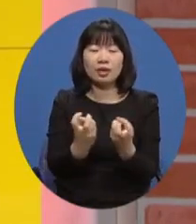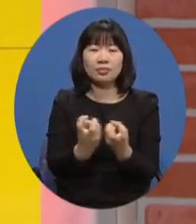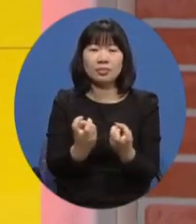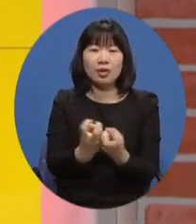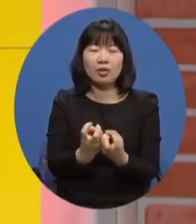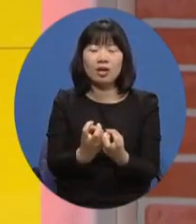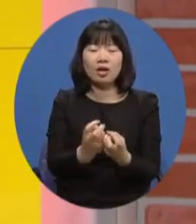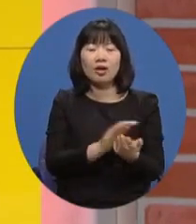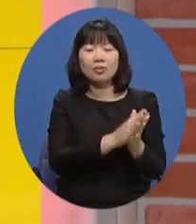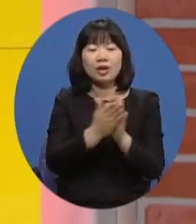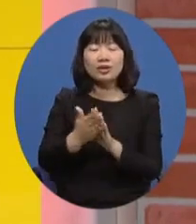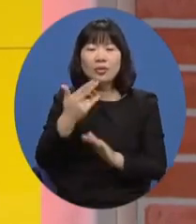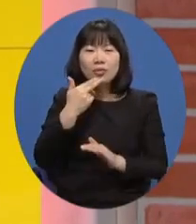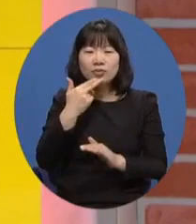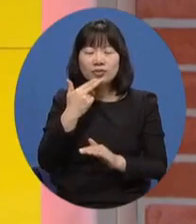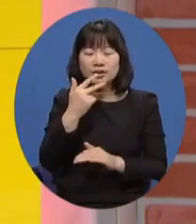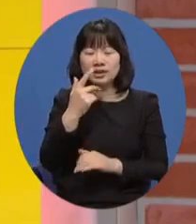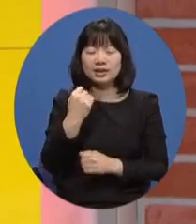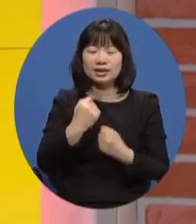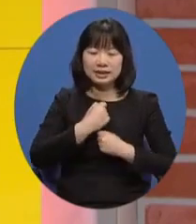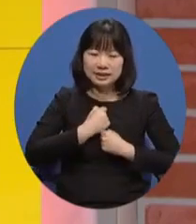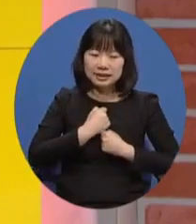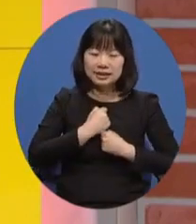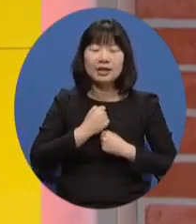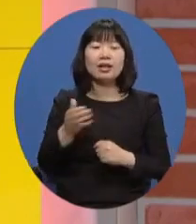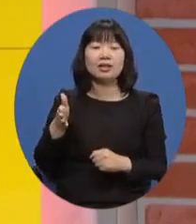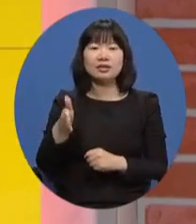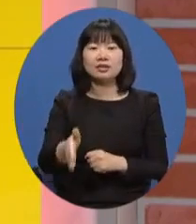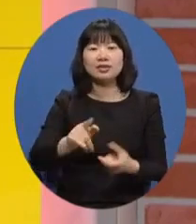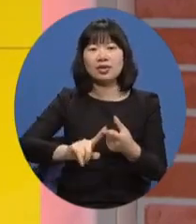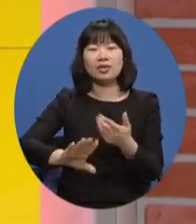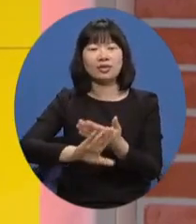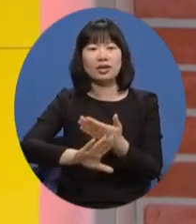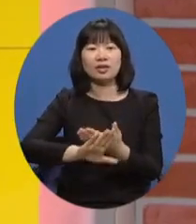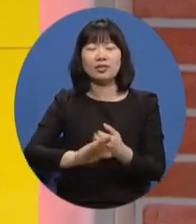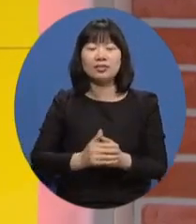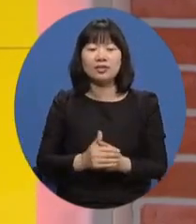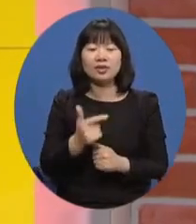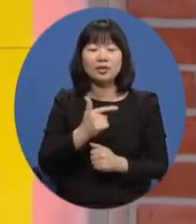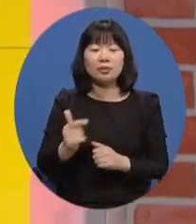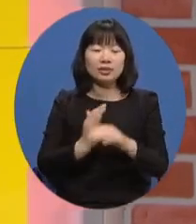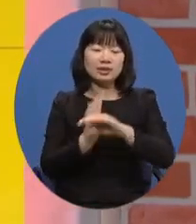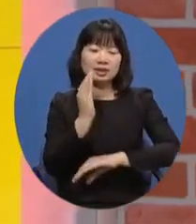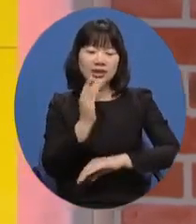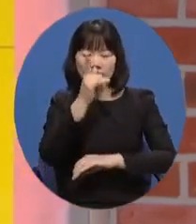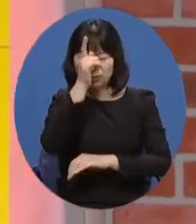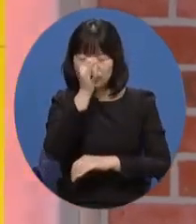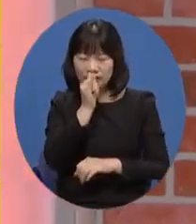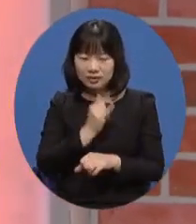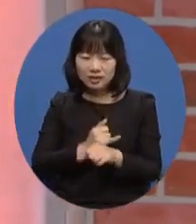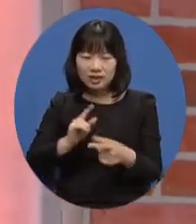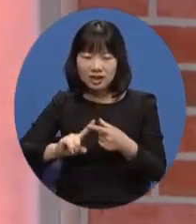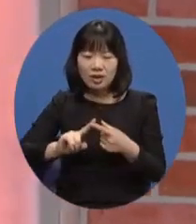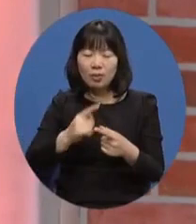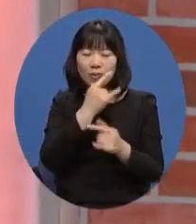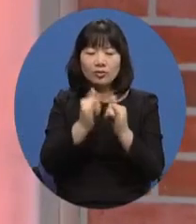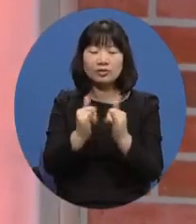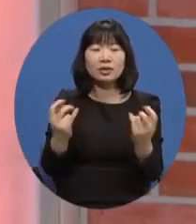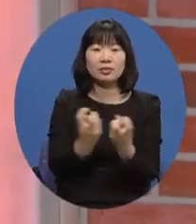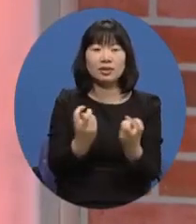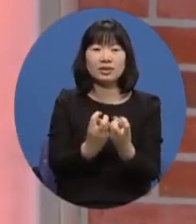방식을 변함없이 고수하는 것이 일관성이 있는 건 아니거든요. 그래서 너무 지나치게 고집스럽게 본인의